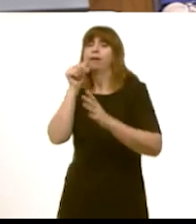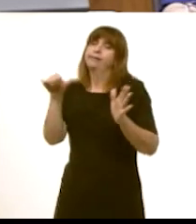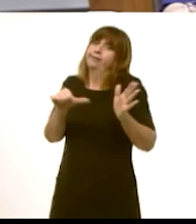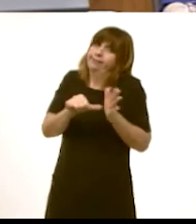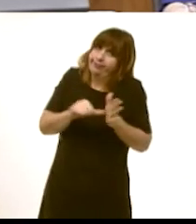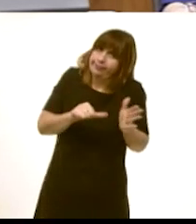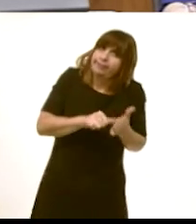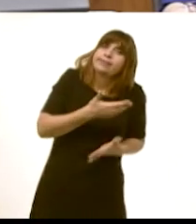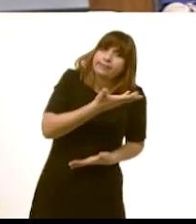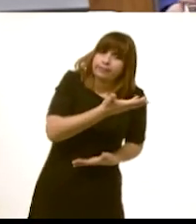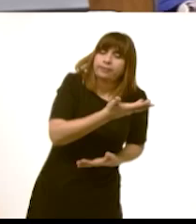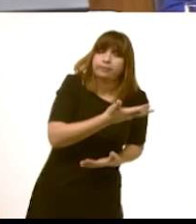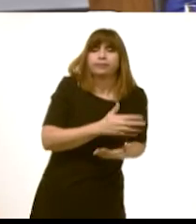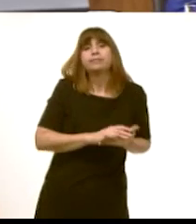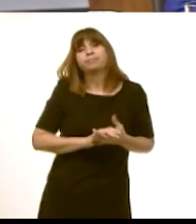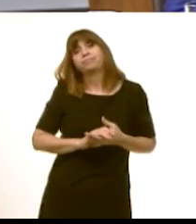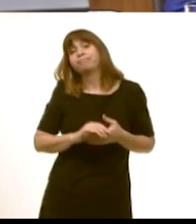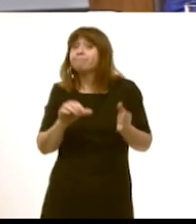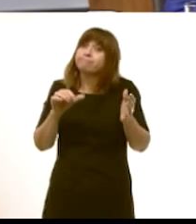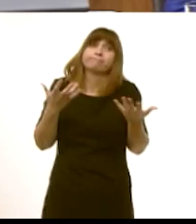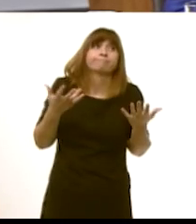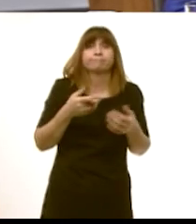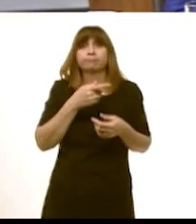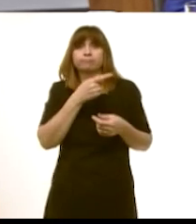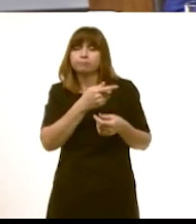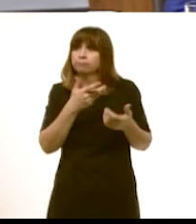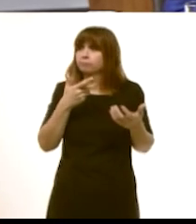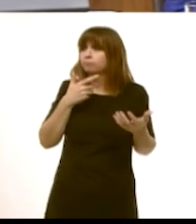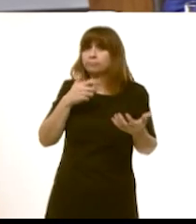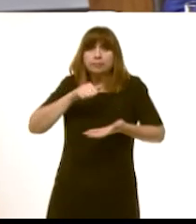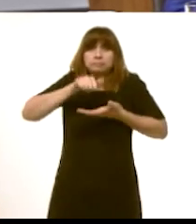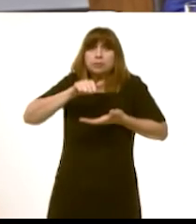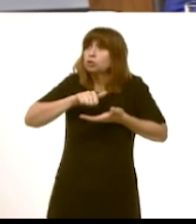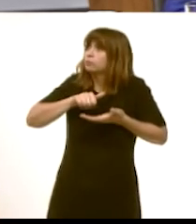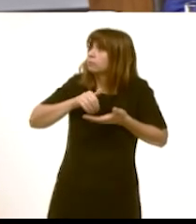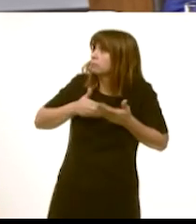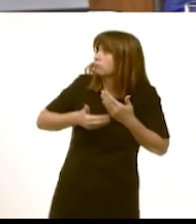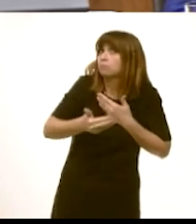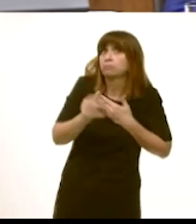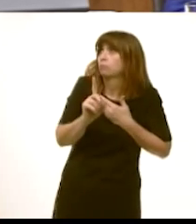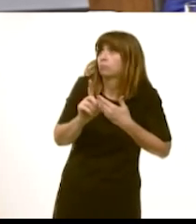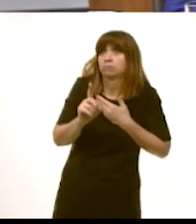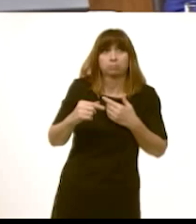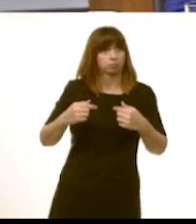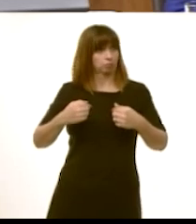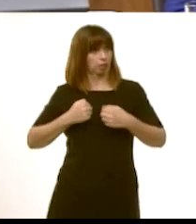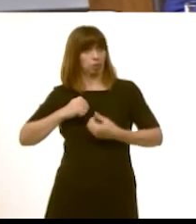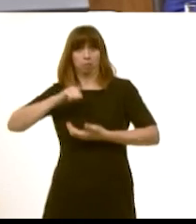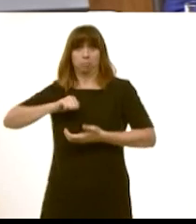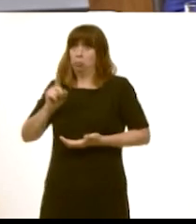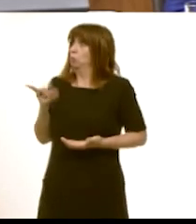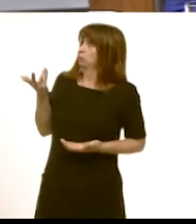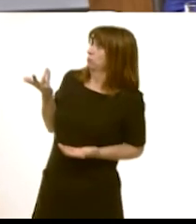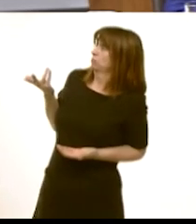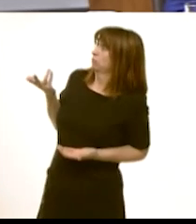i cyllideb nhw yn y flwyddyn i ddod, o achos y ffaith dyn ni ddim yn gwybod yn hunain. Beth bydd yn cyllideb ni o achos yr adolygiad sydd yn mynd i gael i